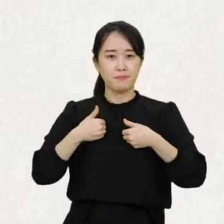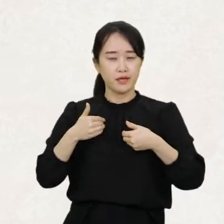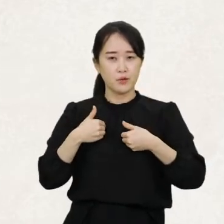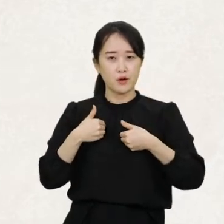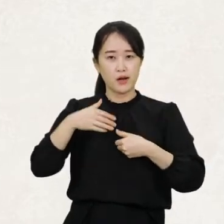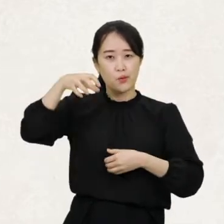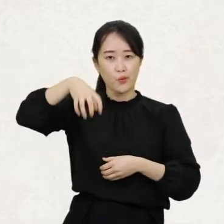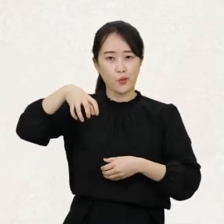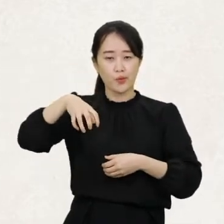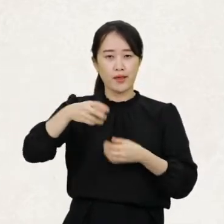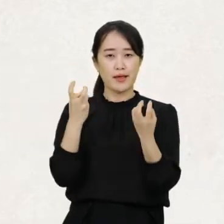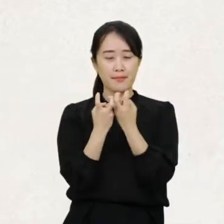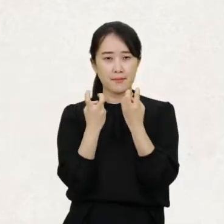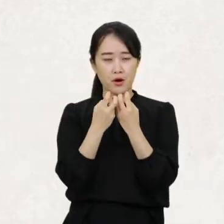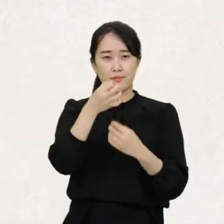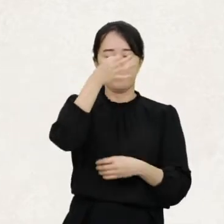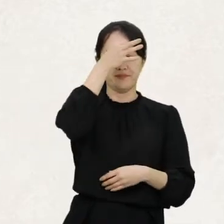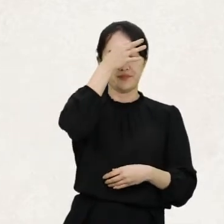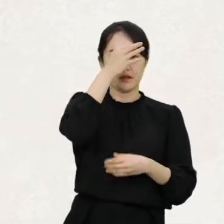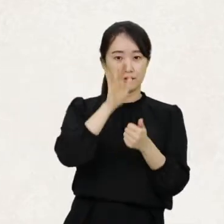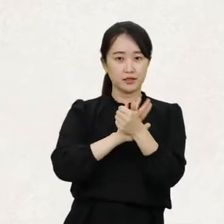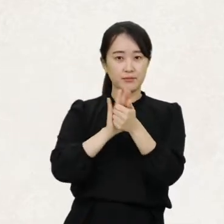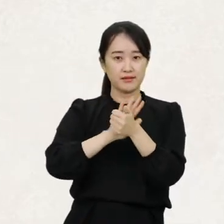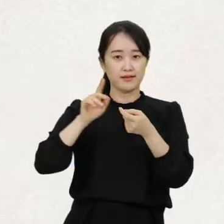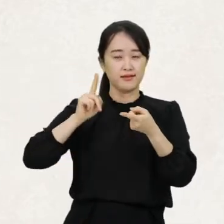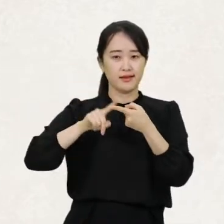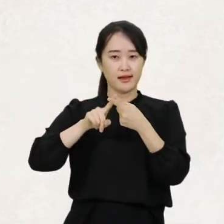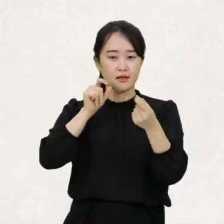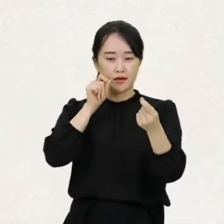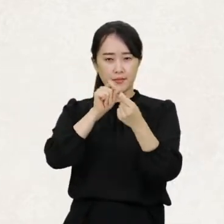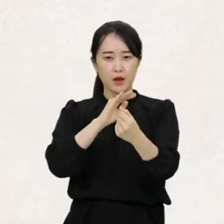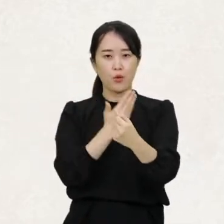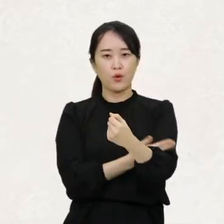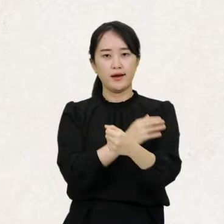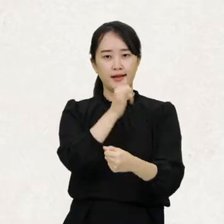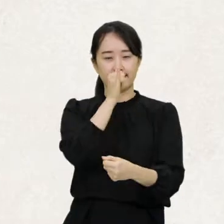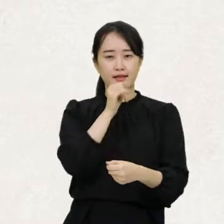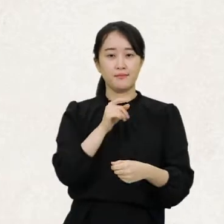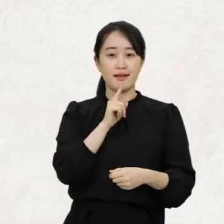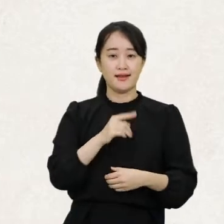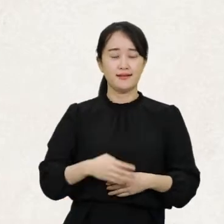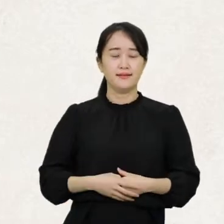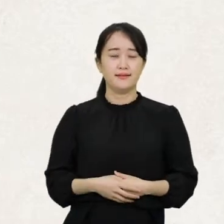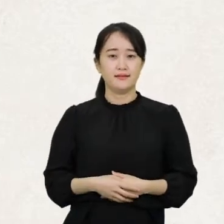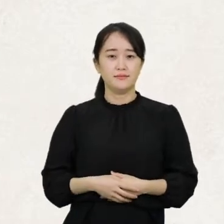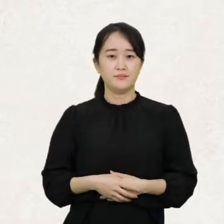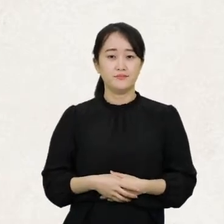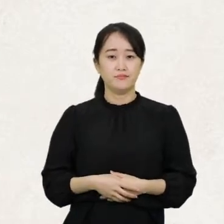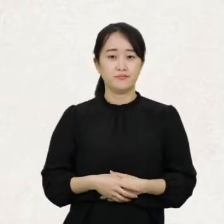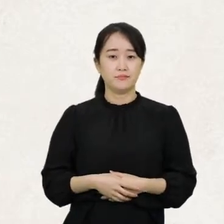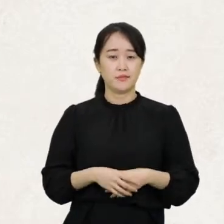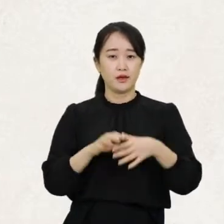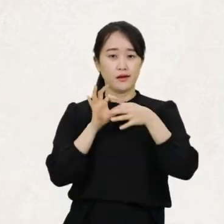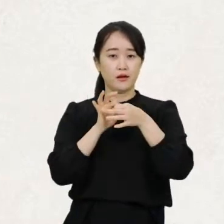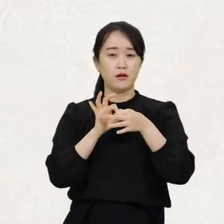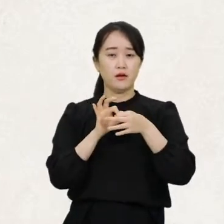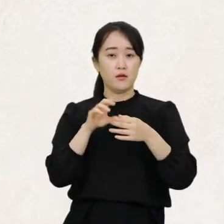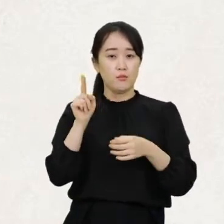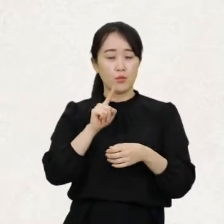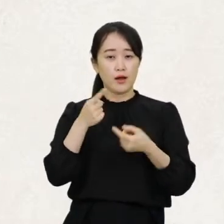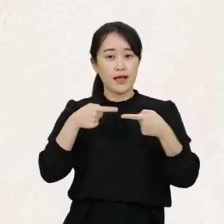시설, 수단, 기술, 서비스 등에 접근할 권리가 있다는 내용인데요. 접근성과 관련한